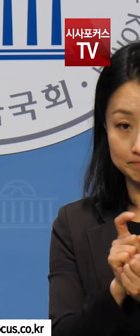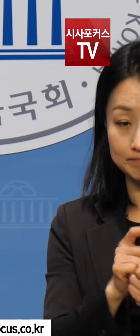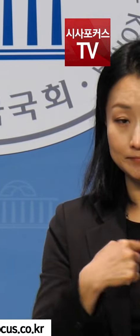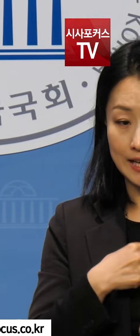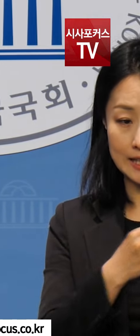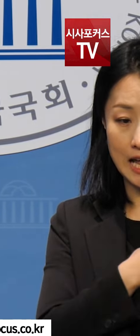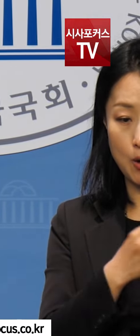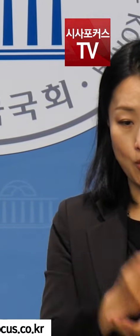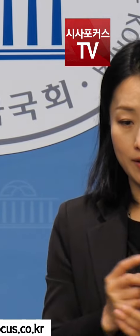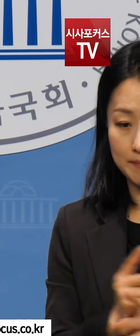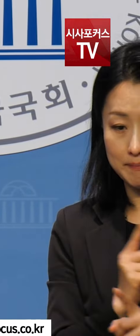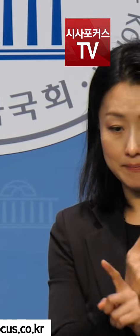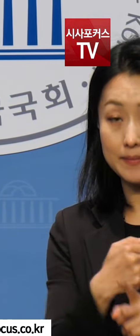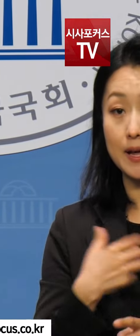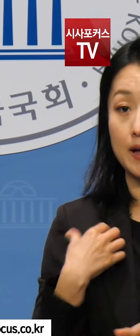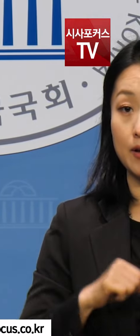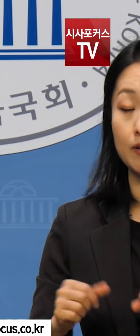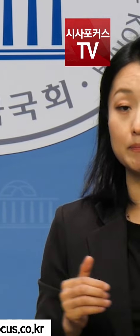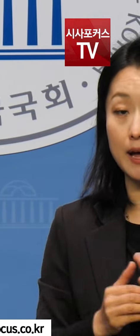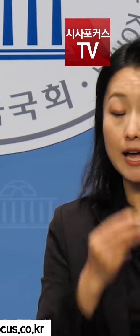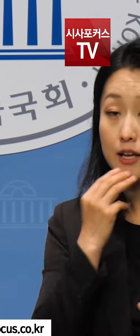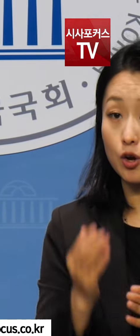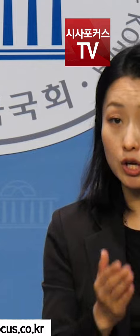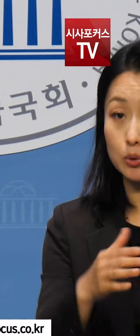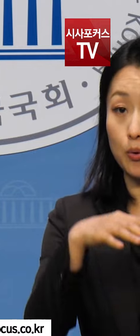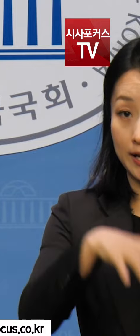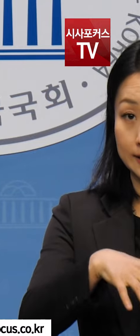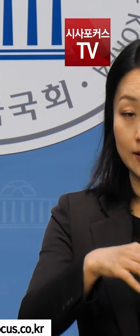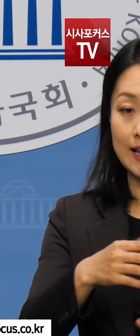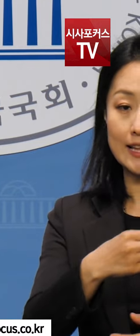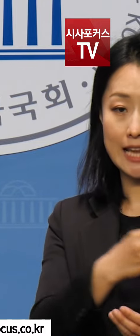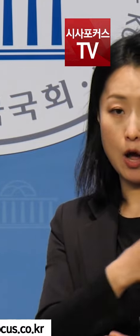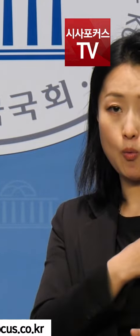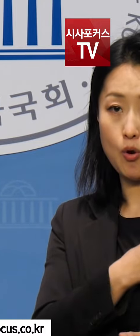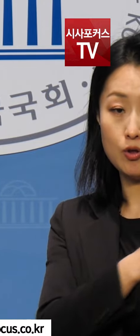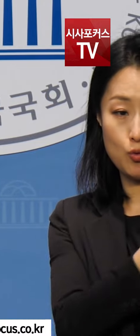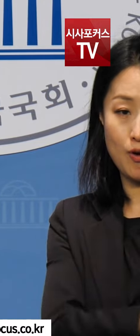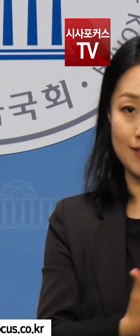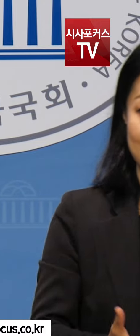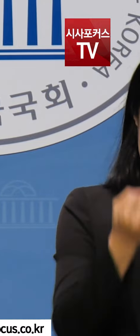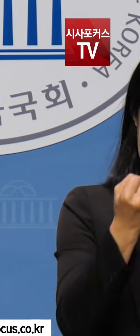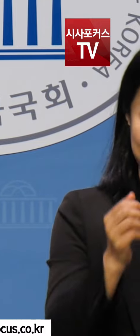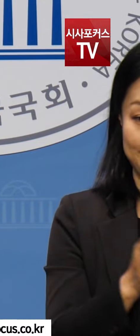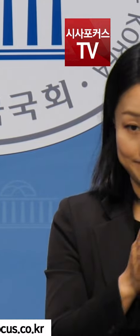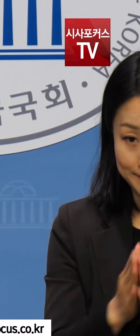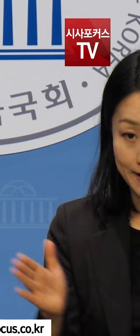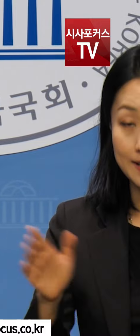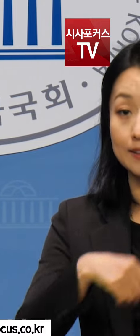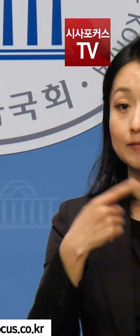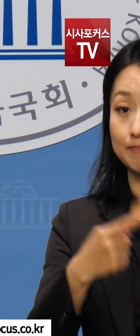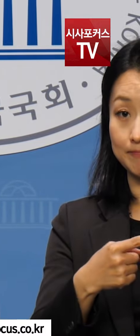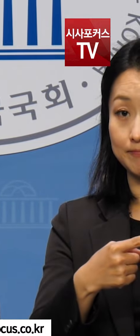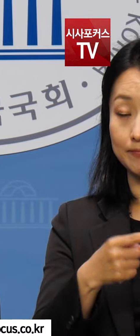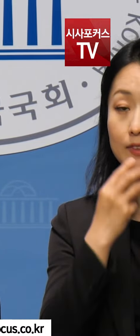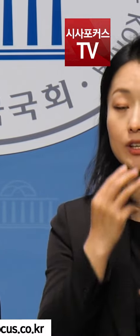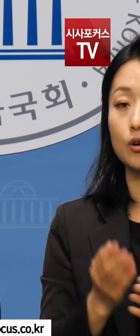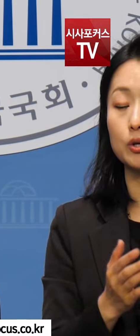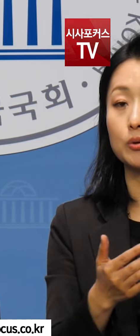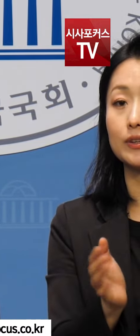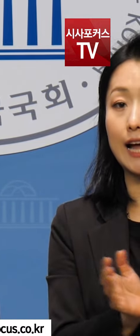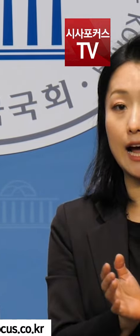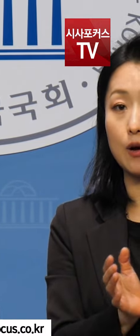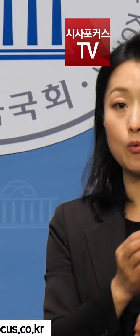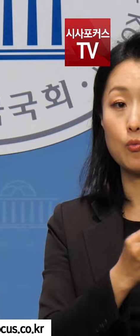주도했습니다. 경기도당에서 선도적으로 당원 주권 시대를 열겠습니다. 첫째,